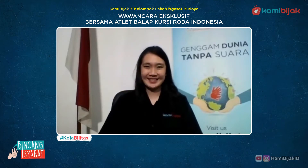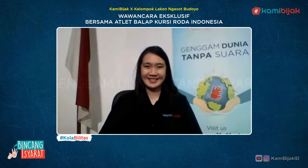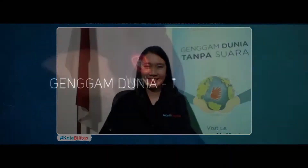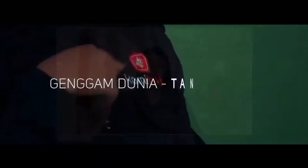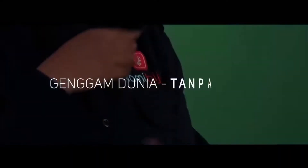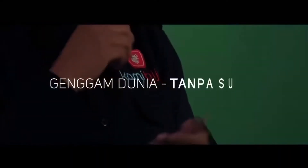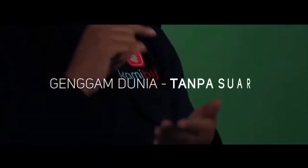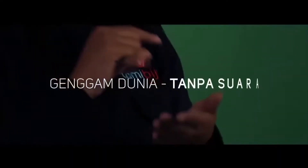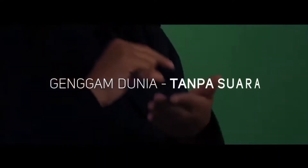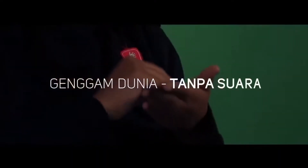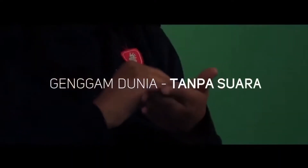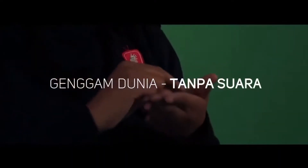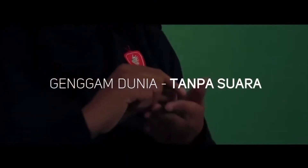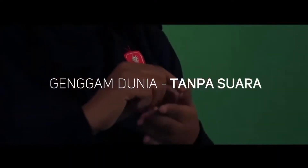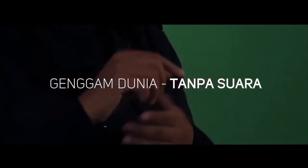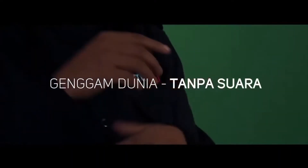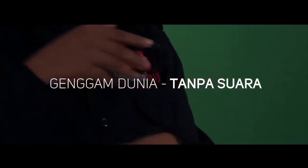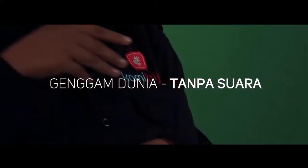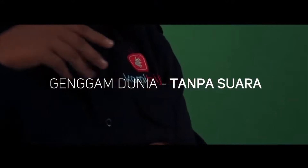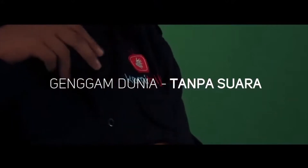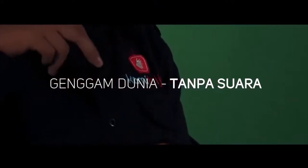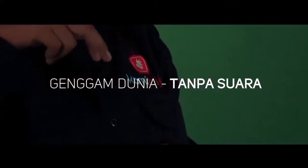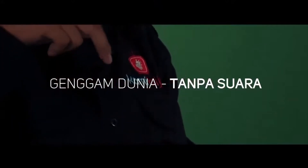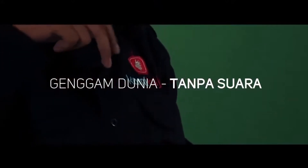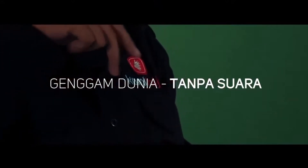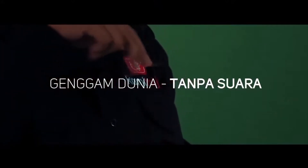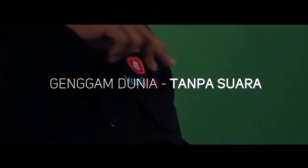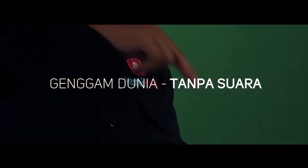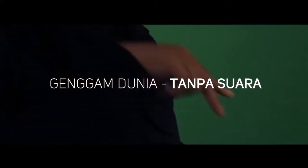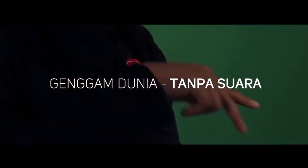Selamat menonton.